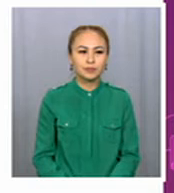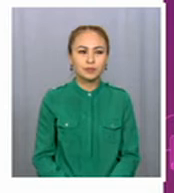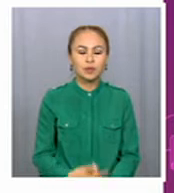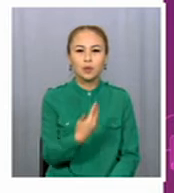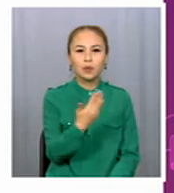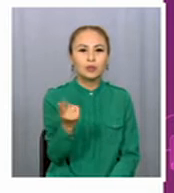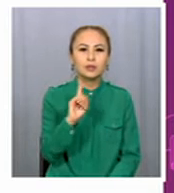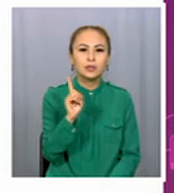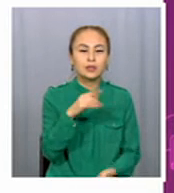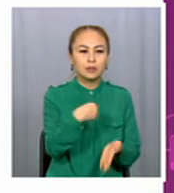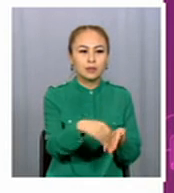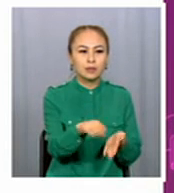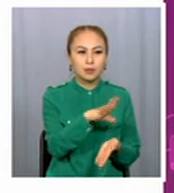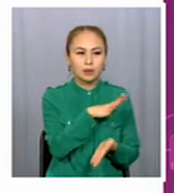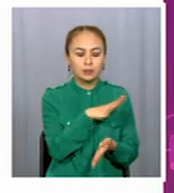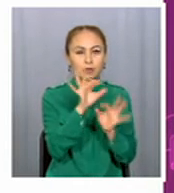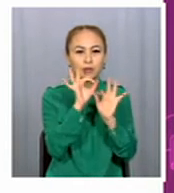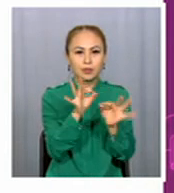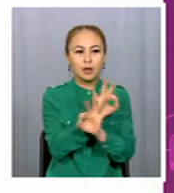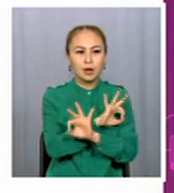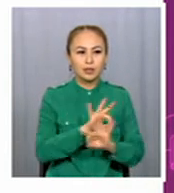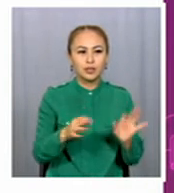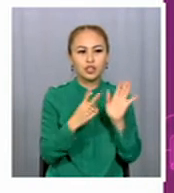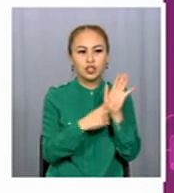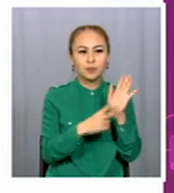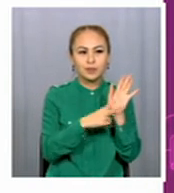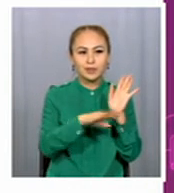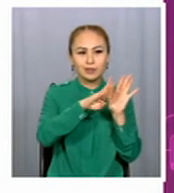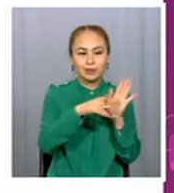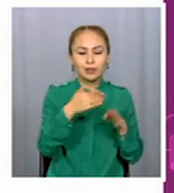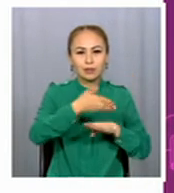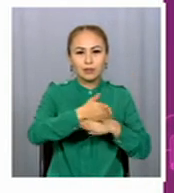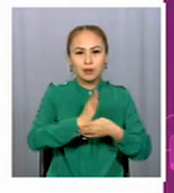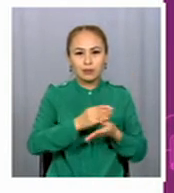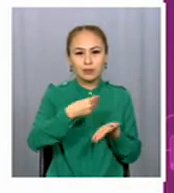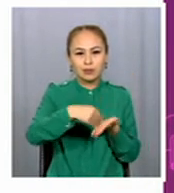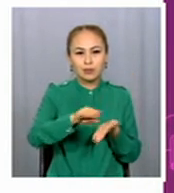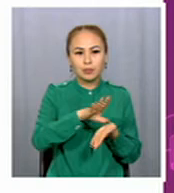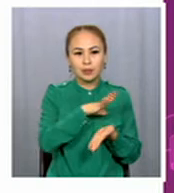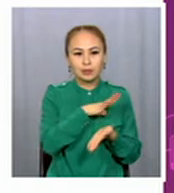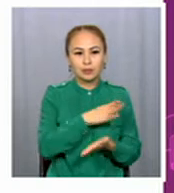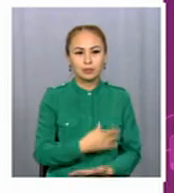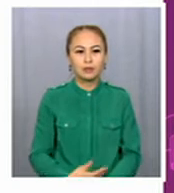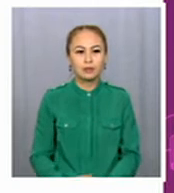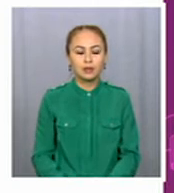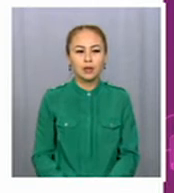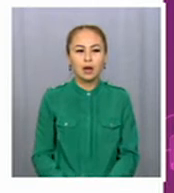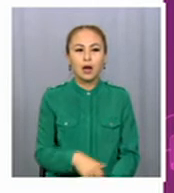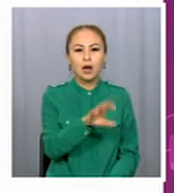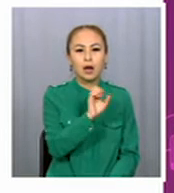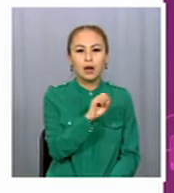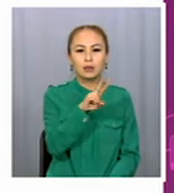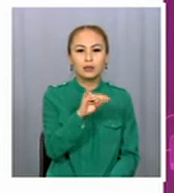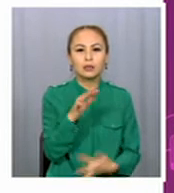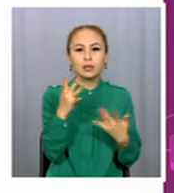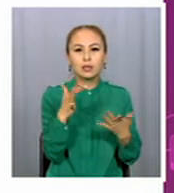алды? Әрине, 70 теңгелік нан сатып алды. Әлиде қанша теңге